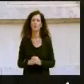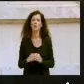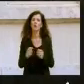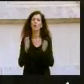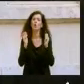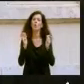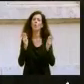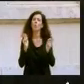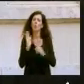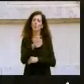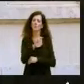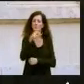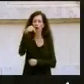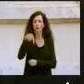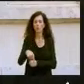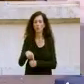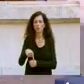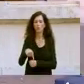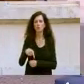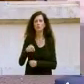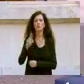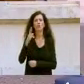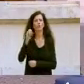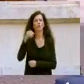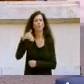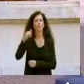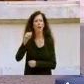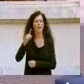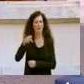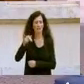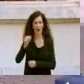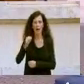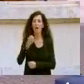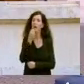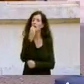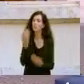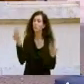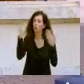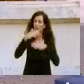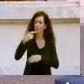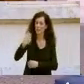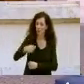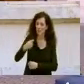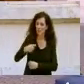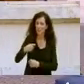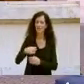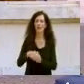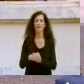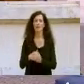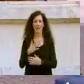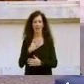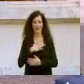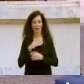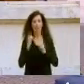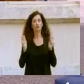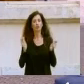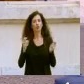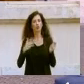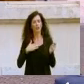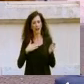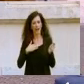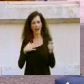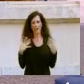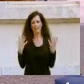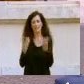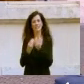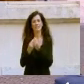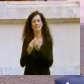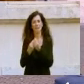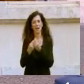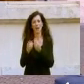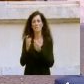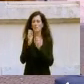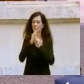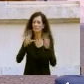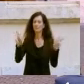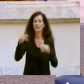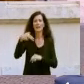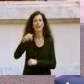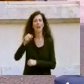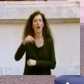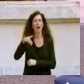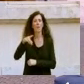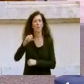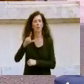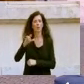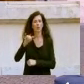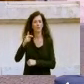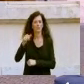via romagna prego la sera presidente sul nostro giornale con gli editoriali del direttore napoletano ii aveva sollecitato gli